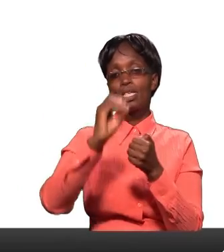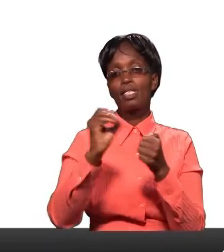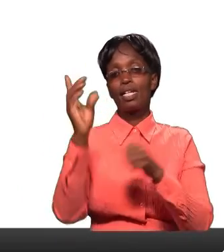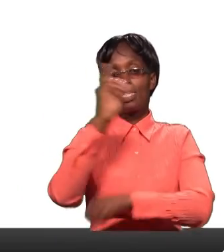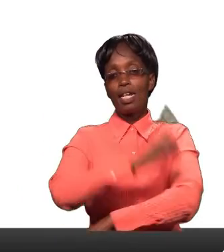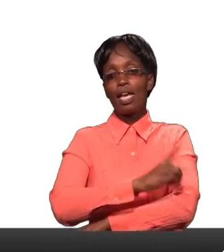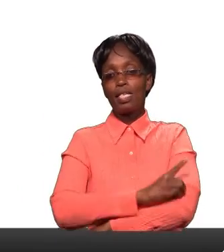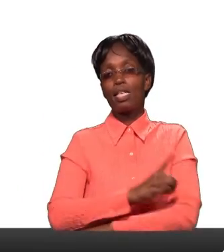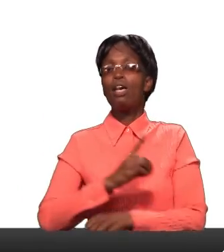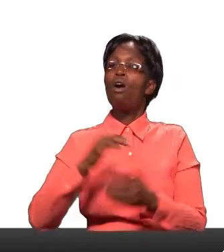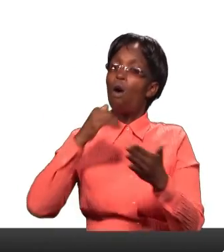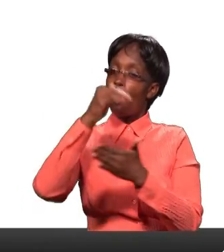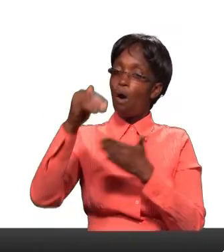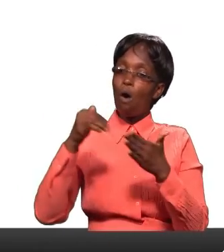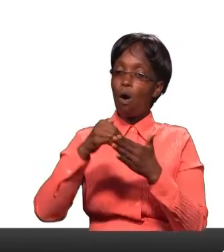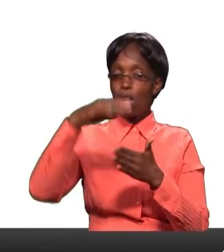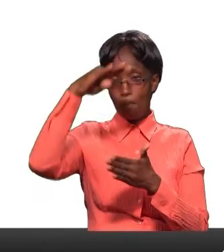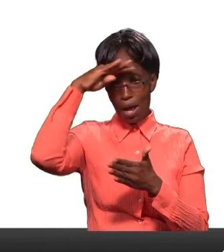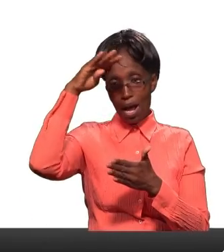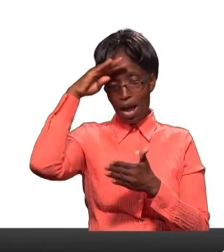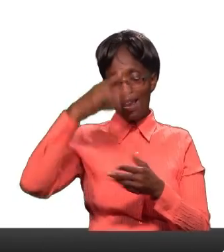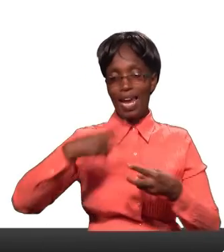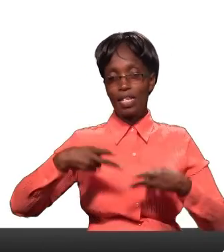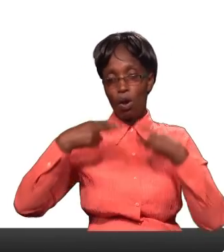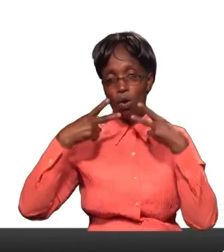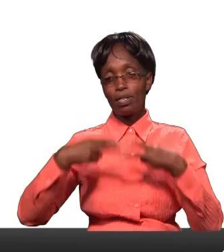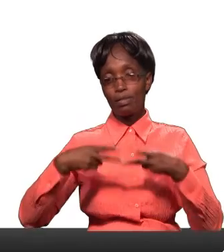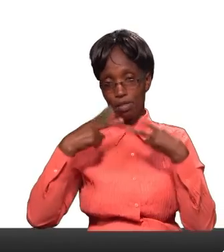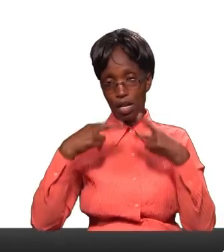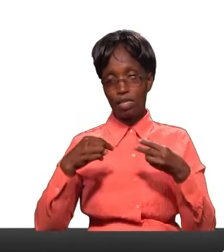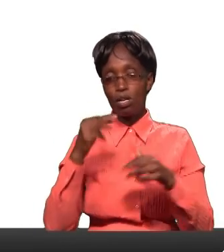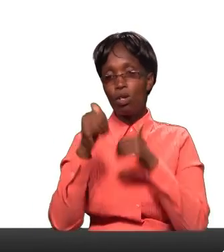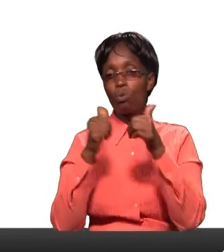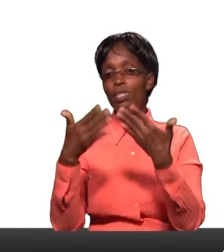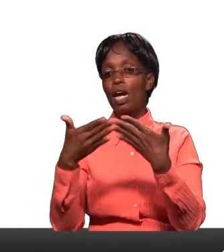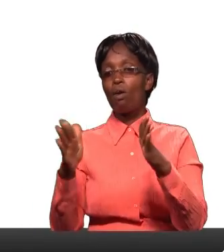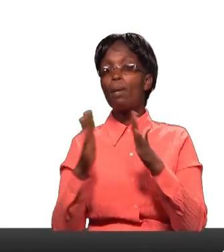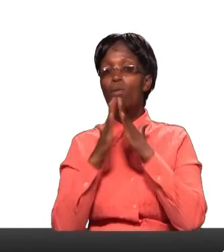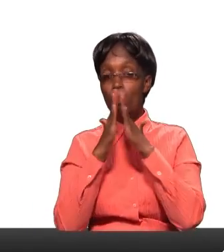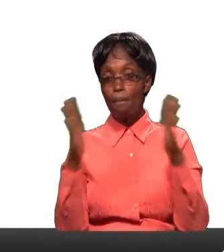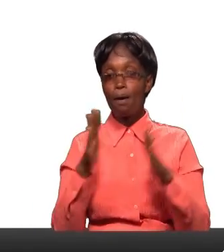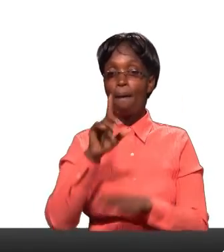regard all bars and restaurants and other establishments open to the public